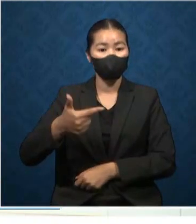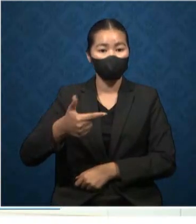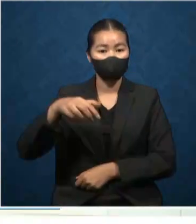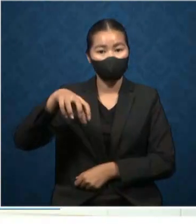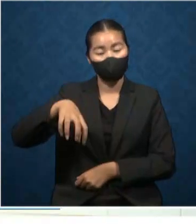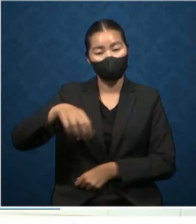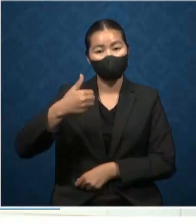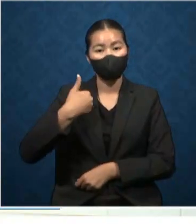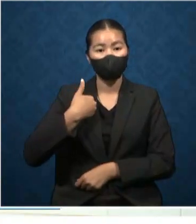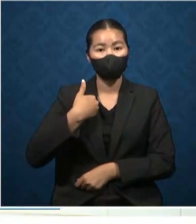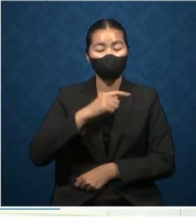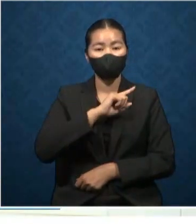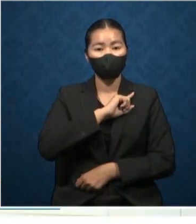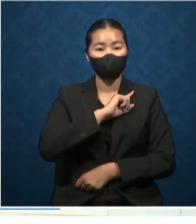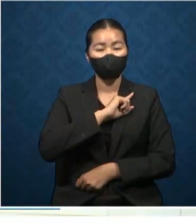G.